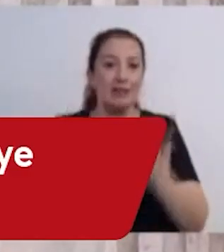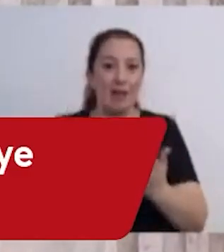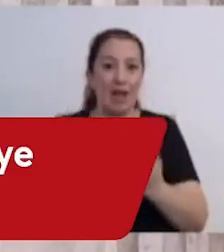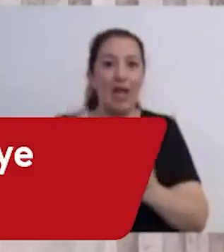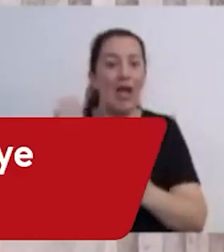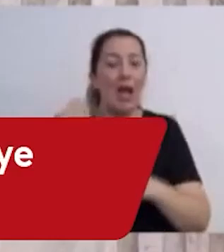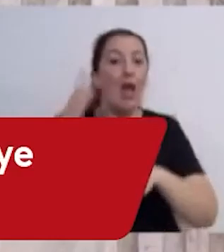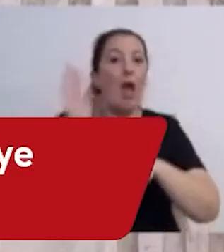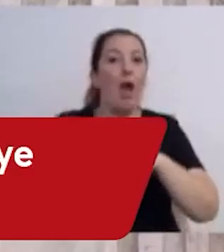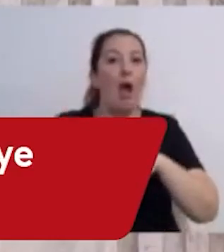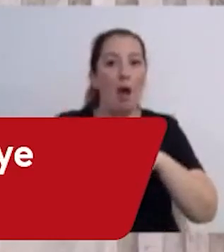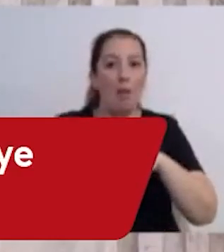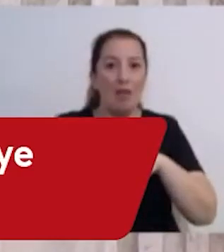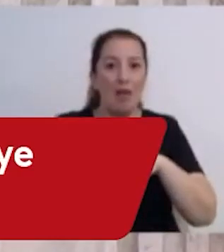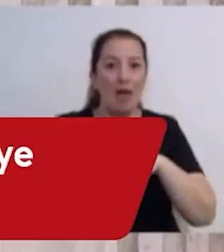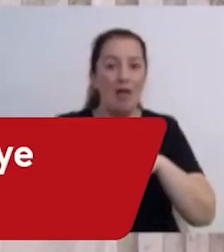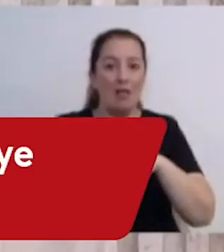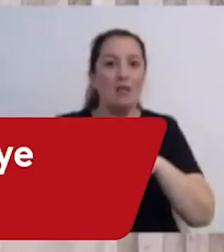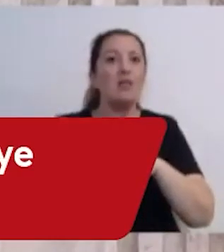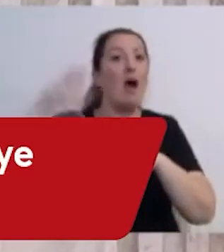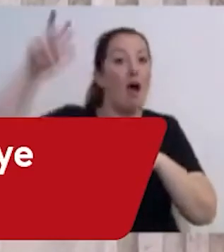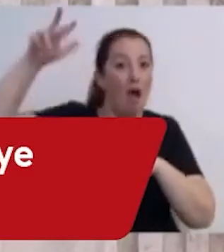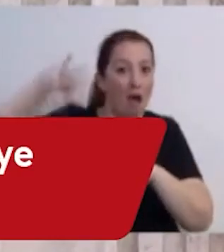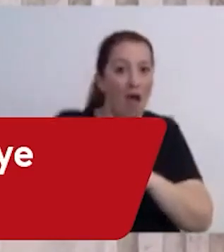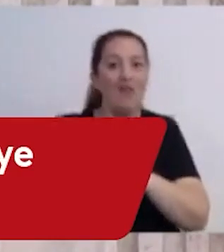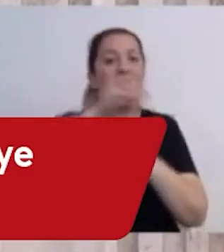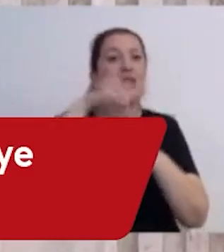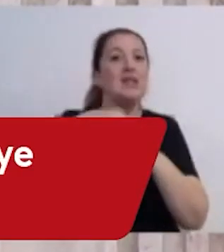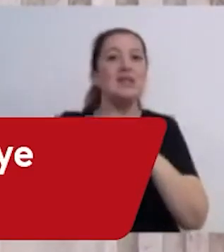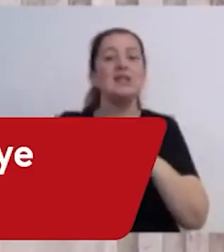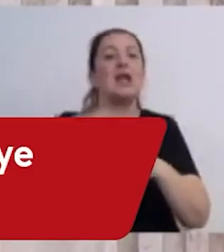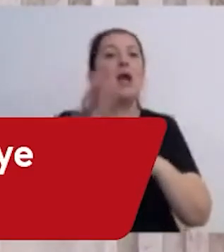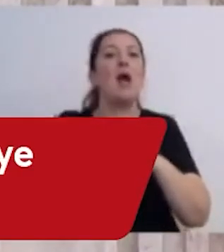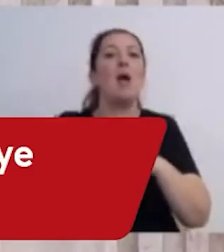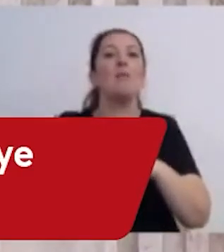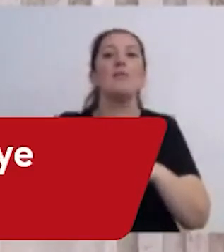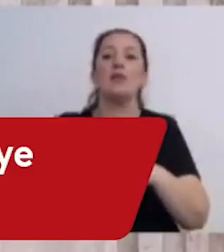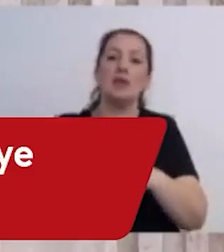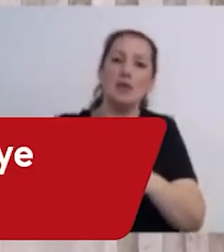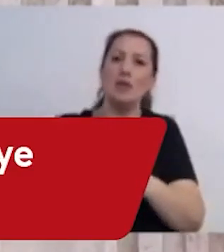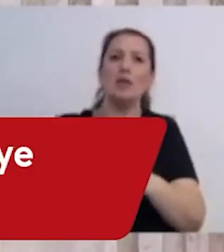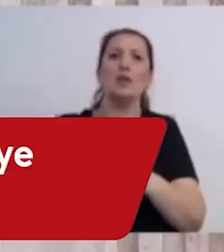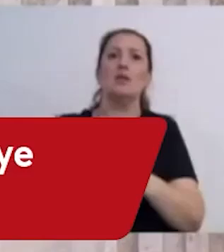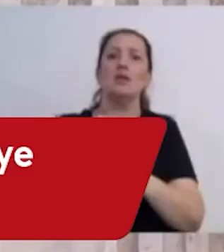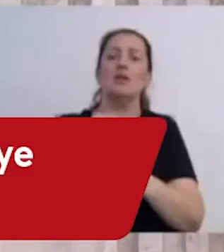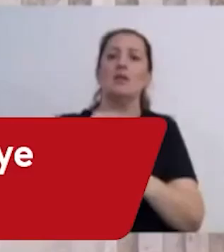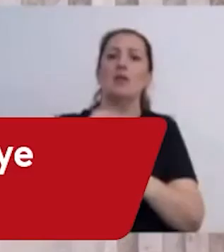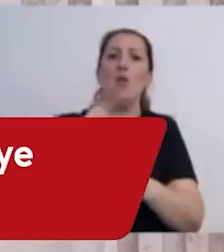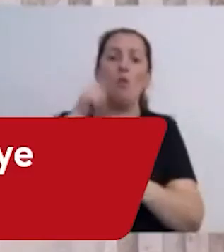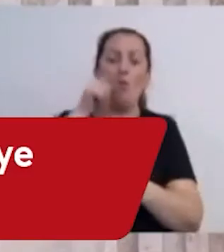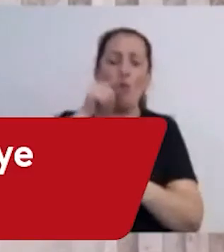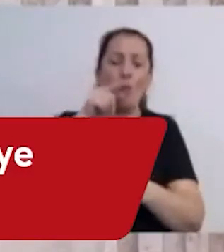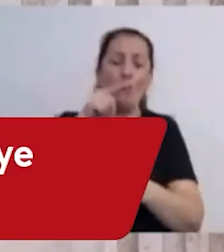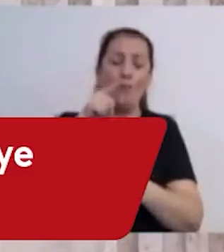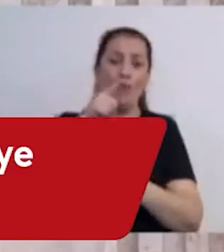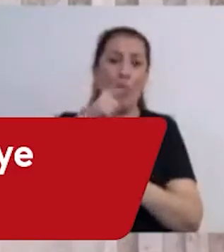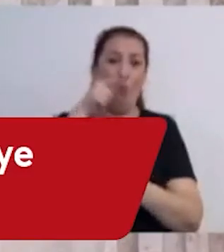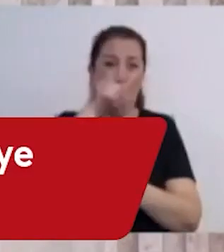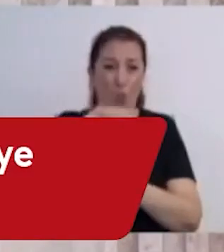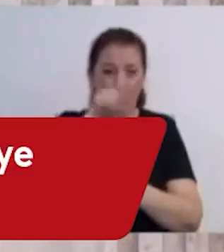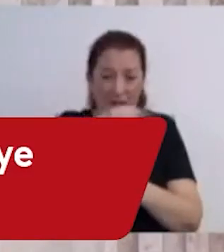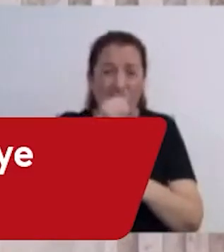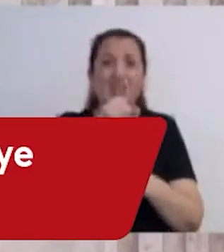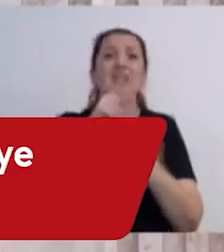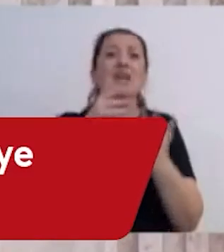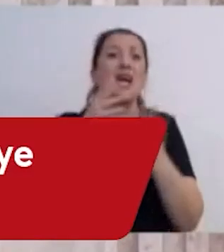yeni yapılan havaalanıyla ilgili verdiğin taahhüt var. Burasını kullanılmaz hale getireceksin. Aksi